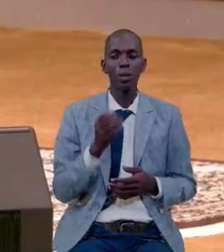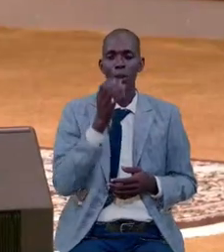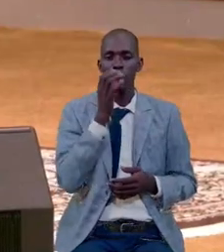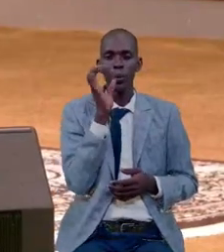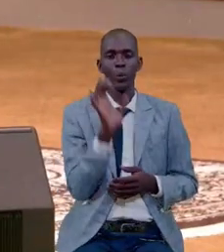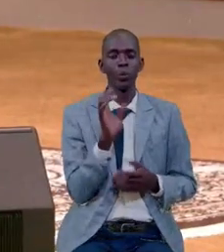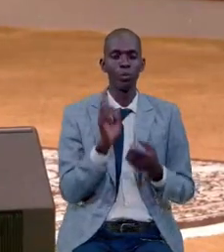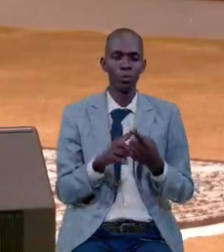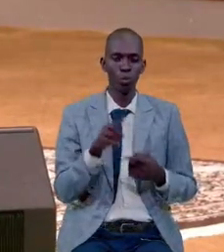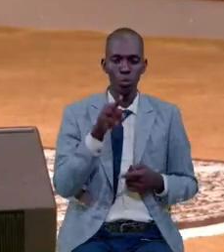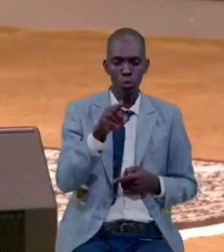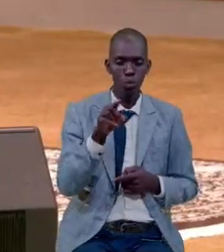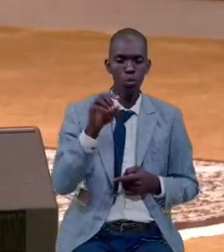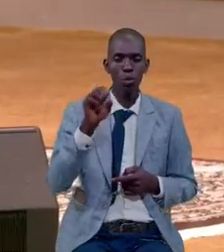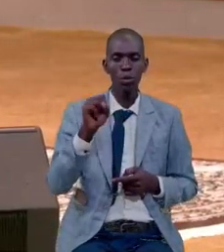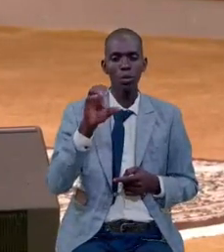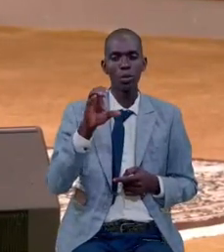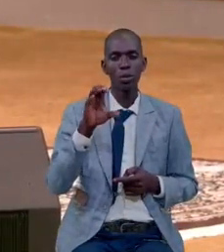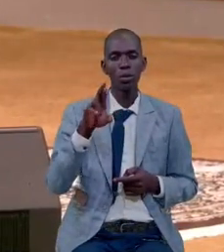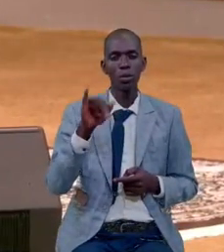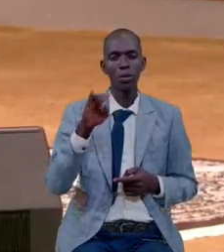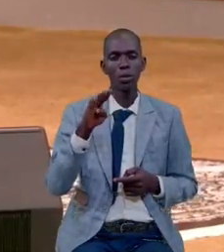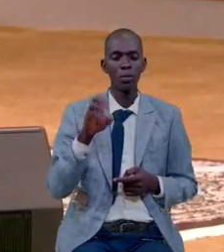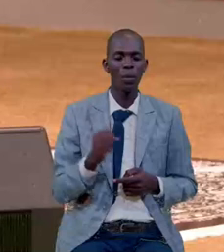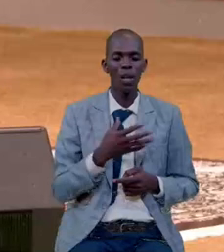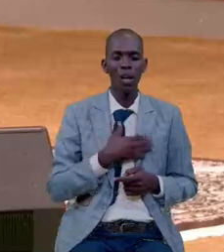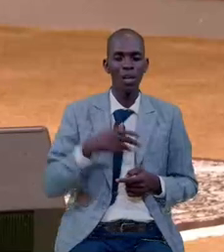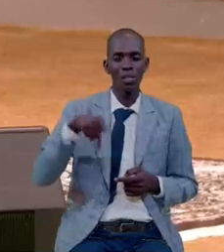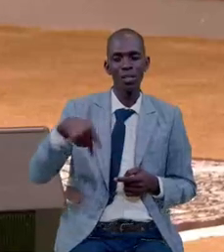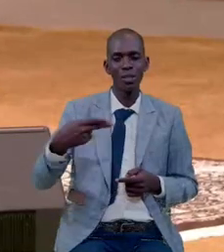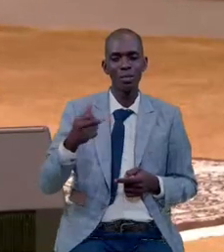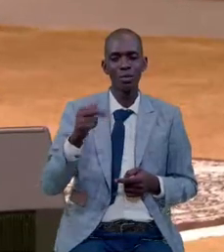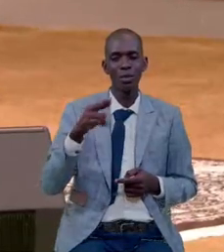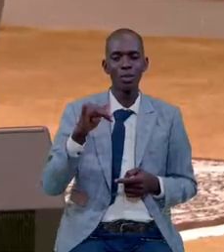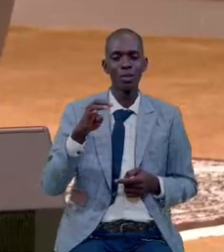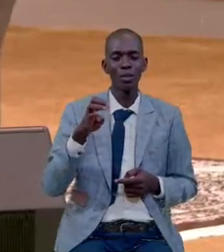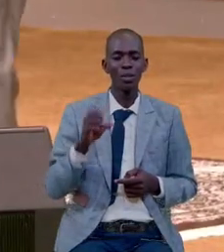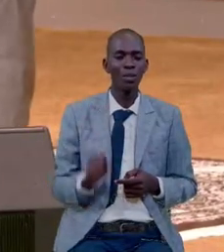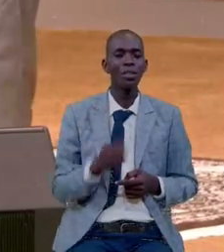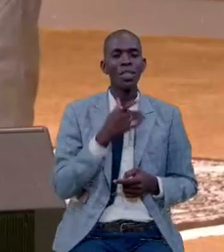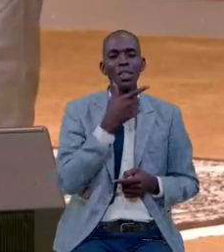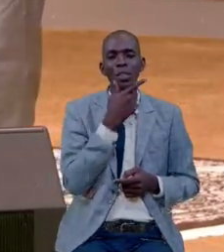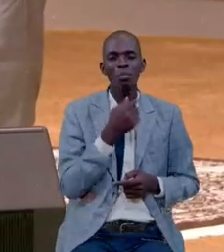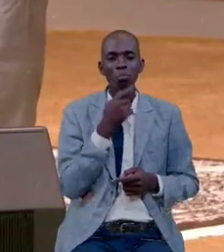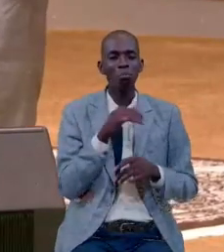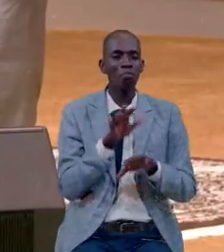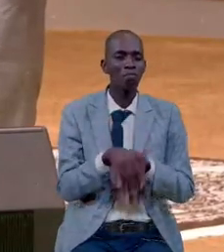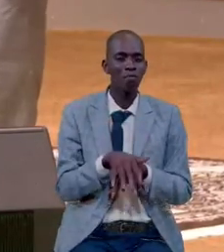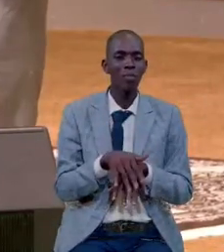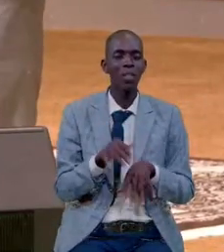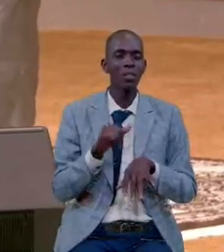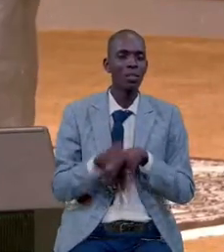Malheur à vous, scribes et pharisiens hypocrites, parce que vous nettoyez